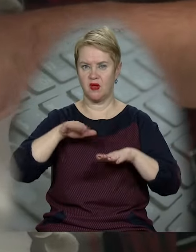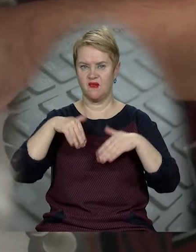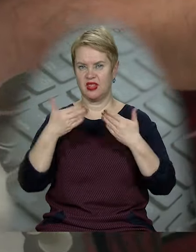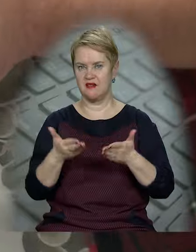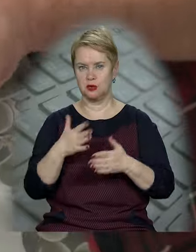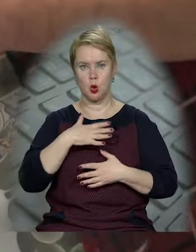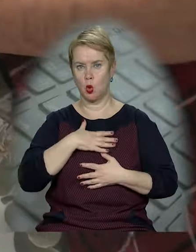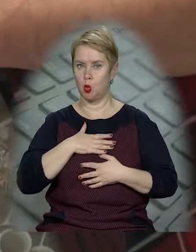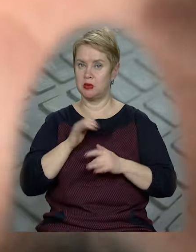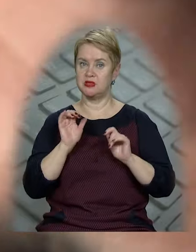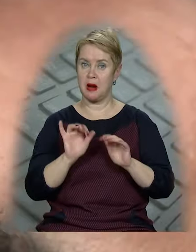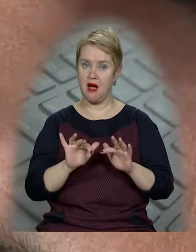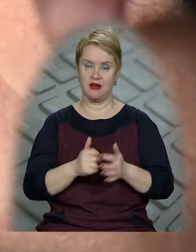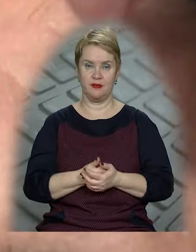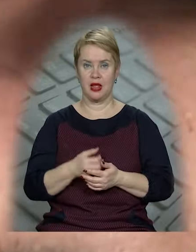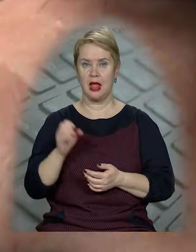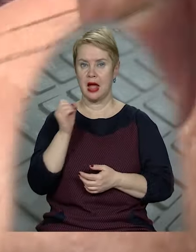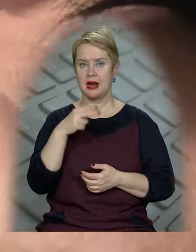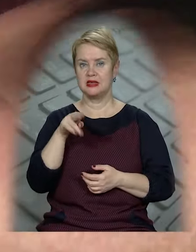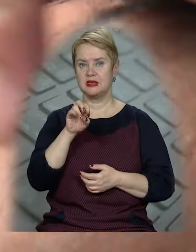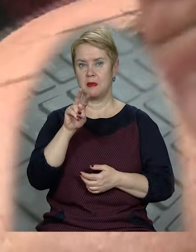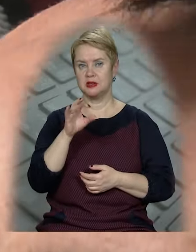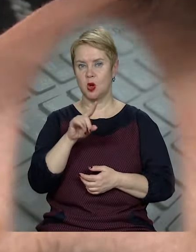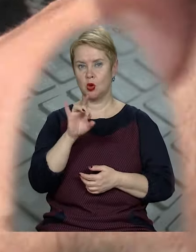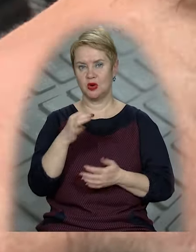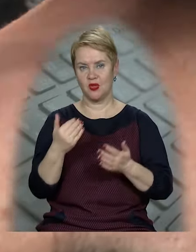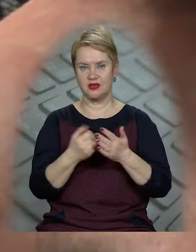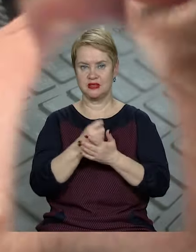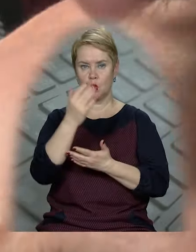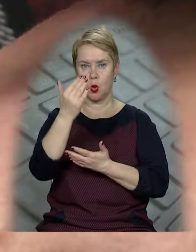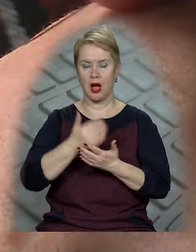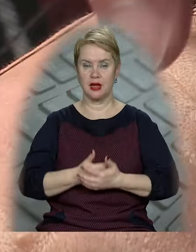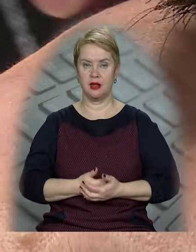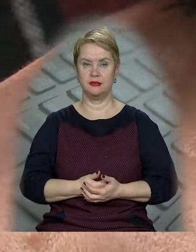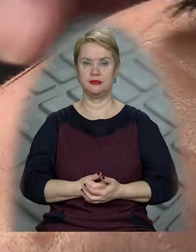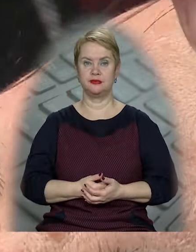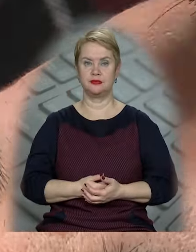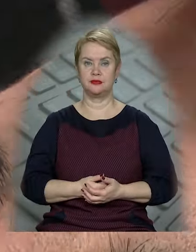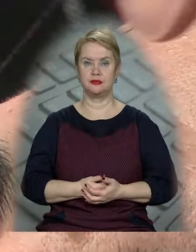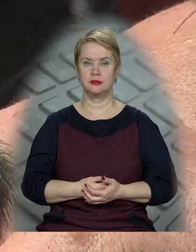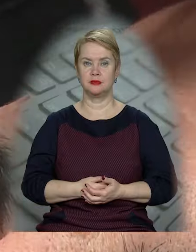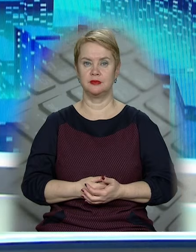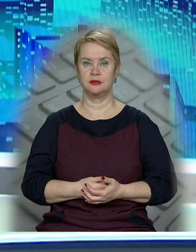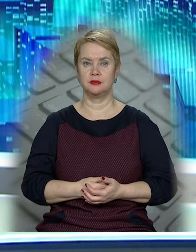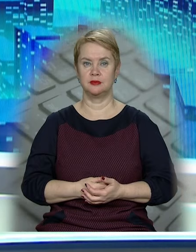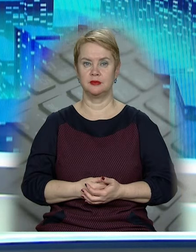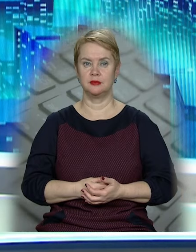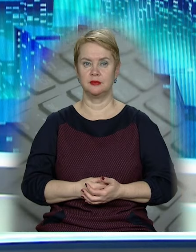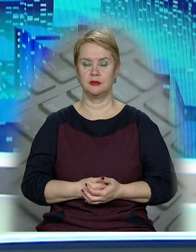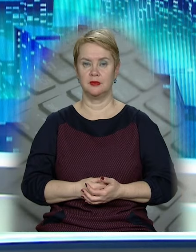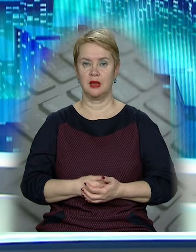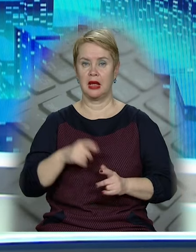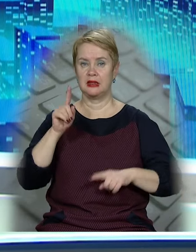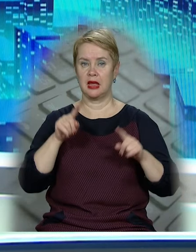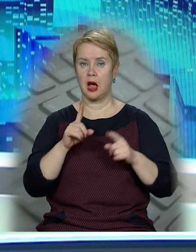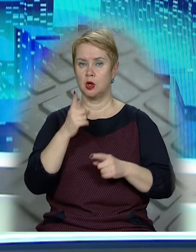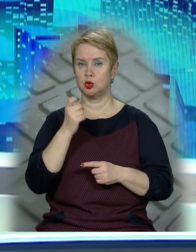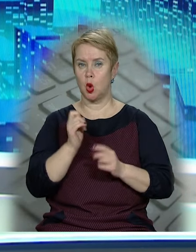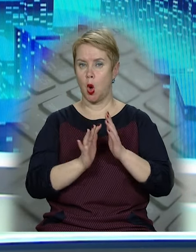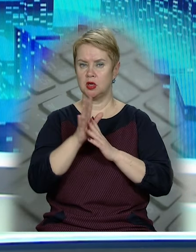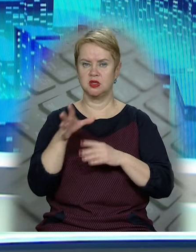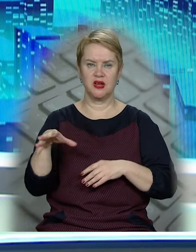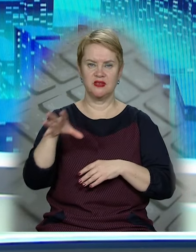віддаватися улюбленій справі. Катерина Смесова, Сергій Озеров, новини 11-го телеканалу. Декілька сотень